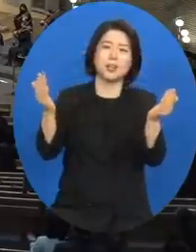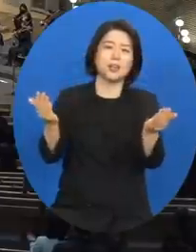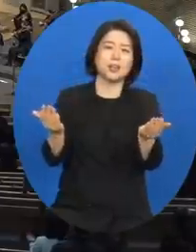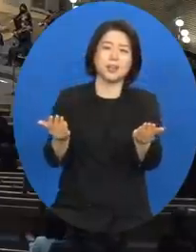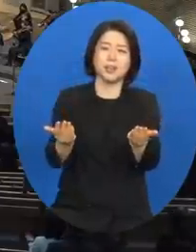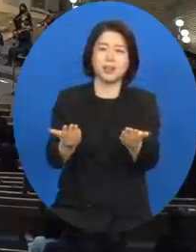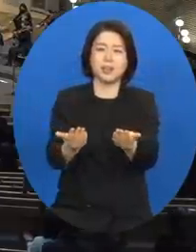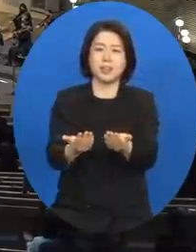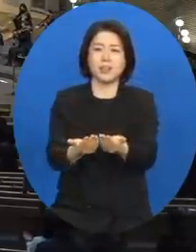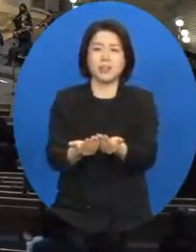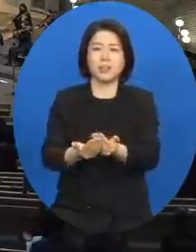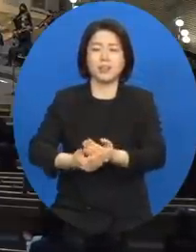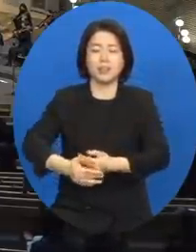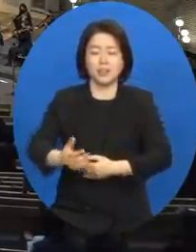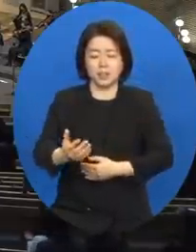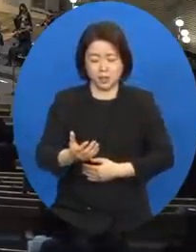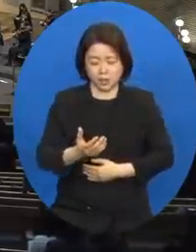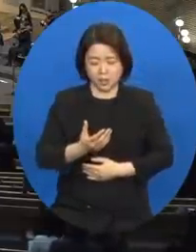다해